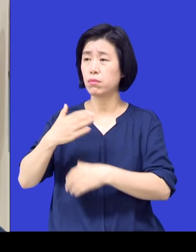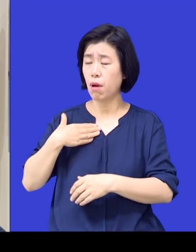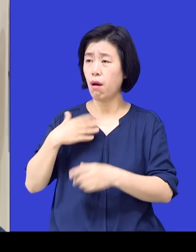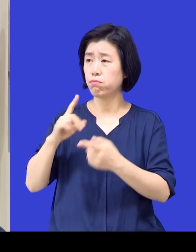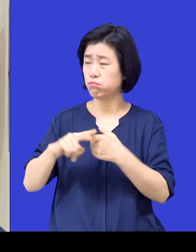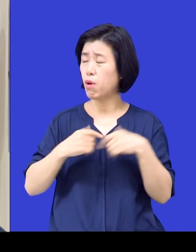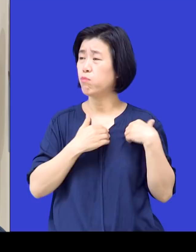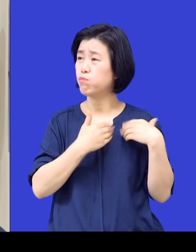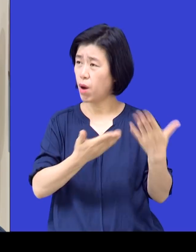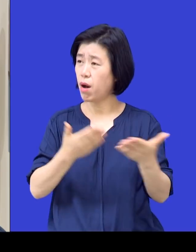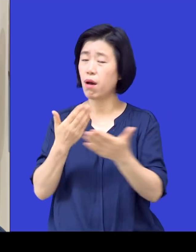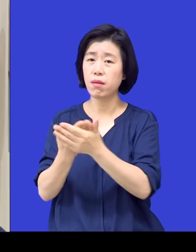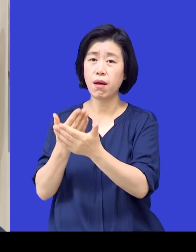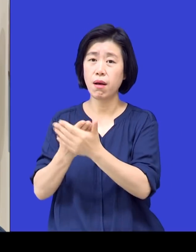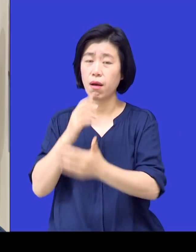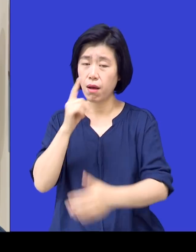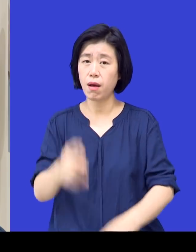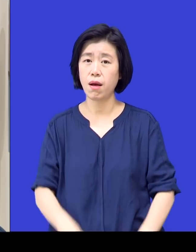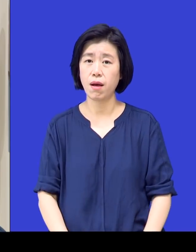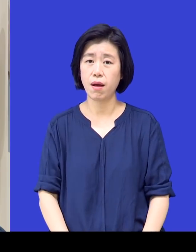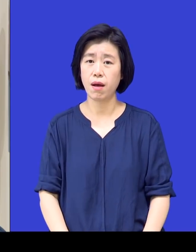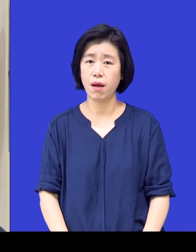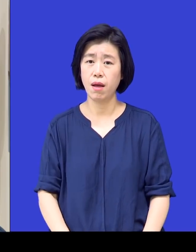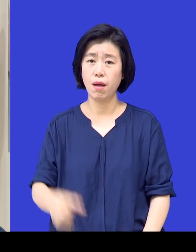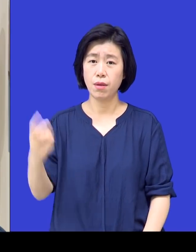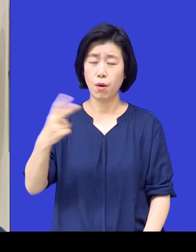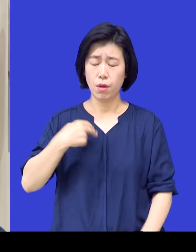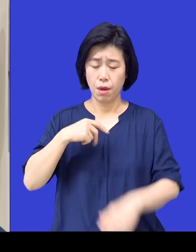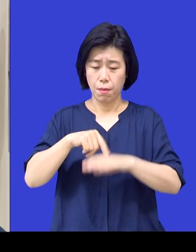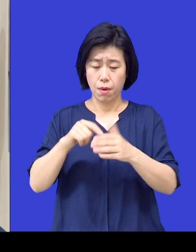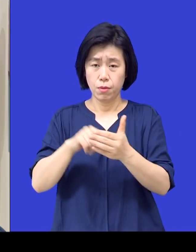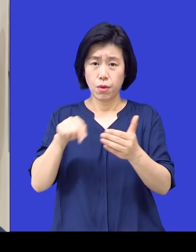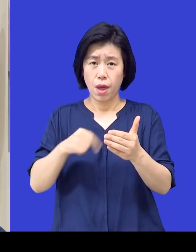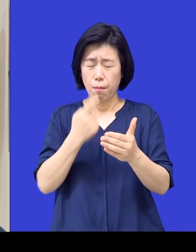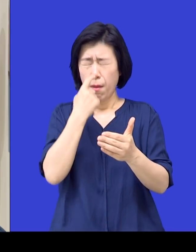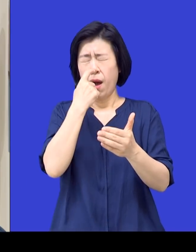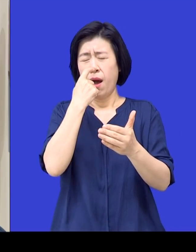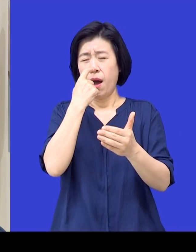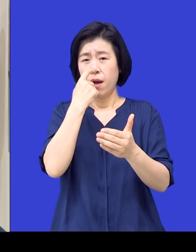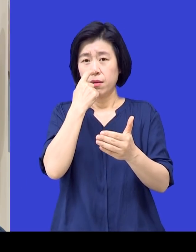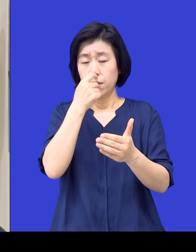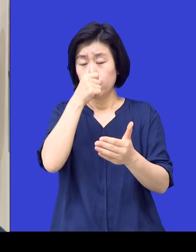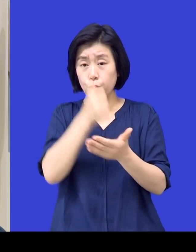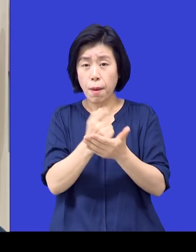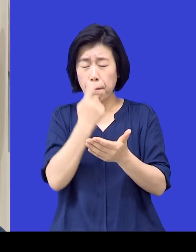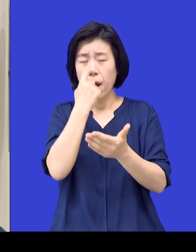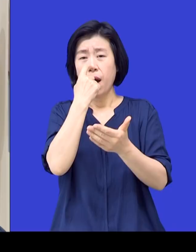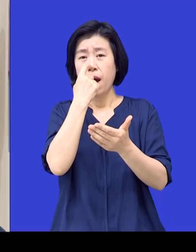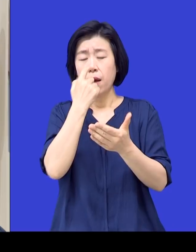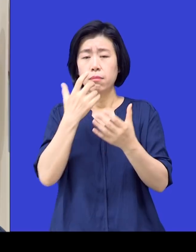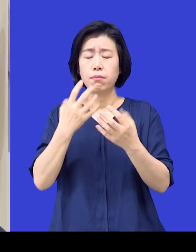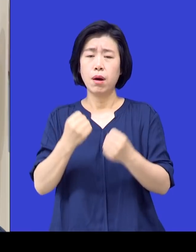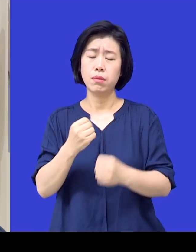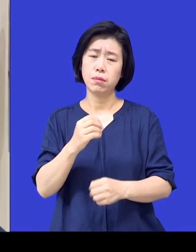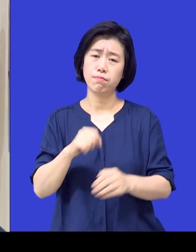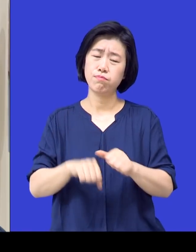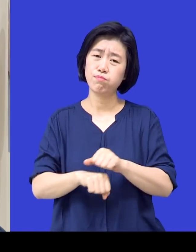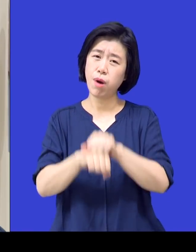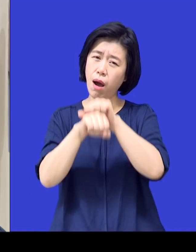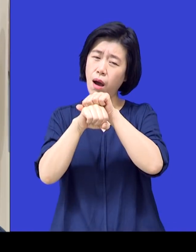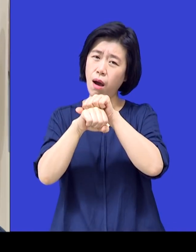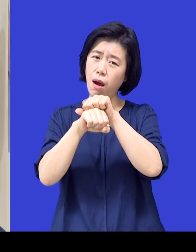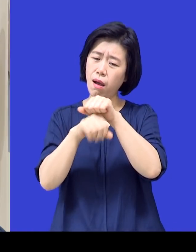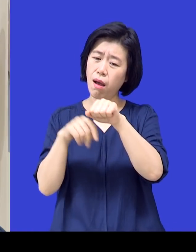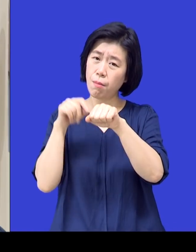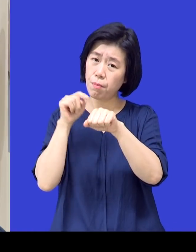살게 해달라고 예, 왜 나한테 죄책감을 자꾸 주면서 네. 왜 놓지 않게 하면서 그렇게 안 되는 네. 그게